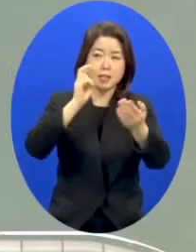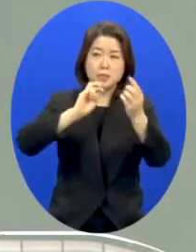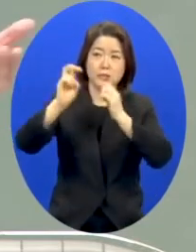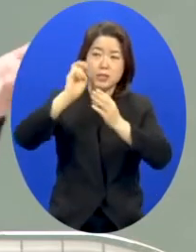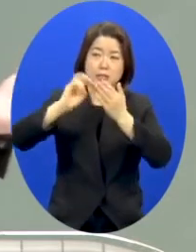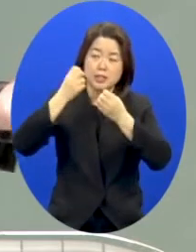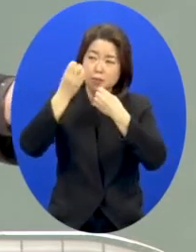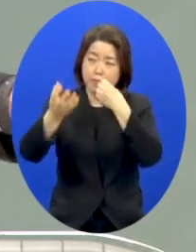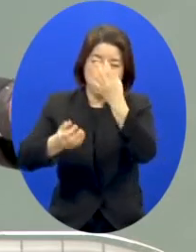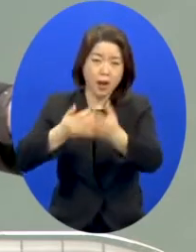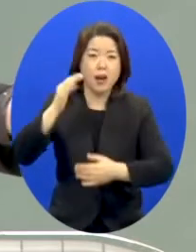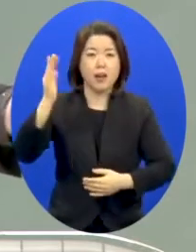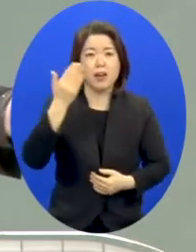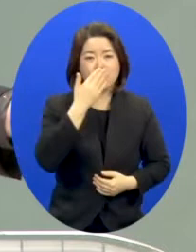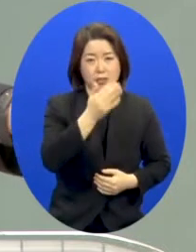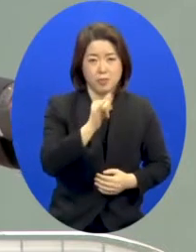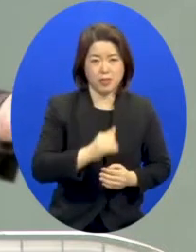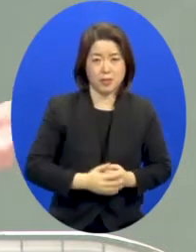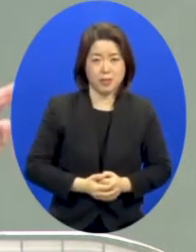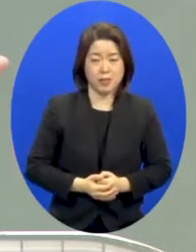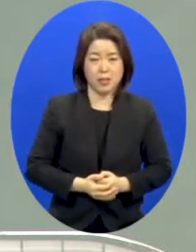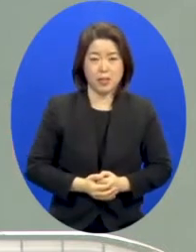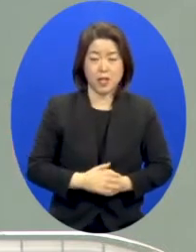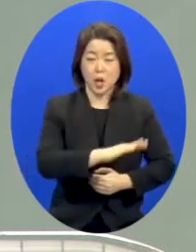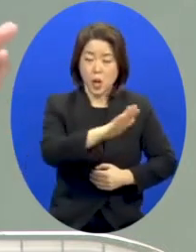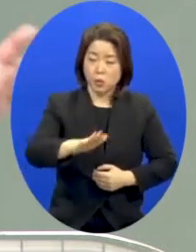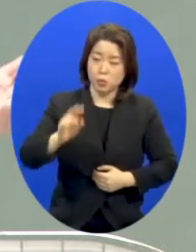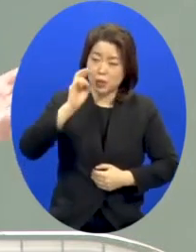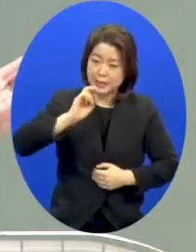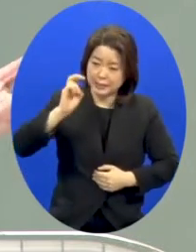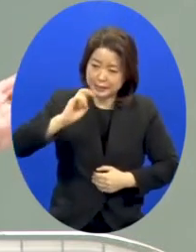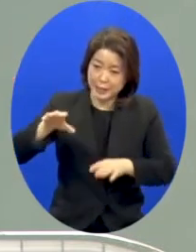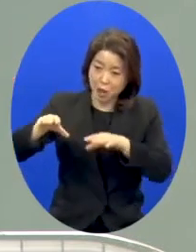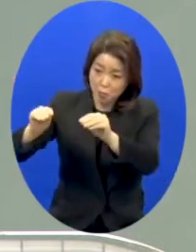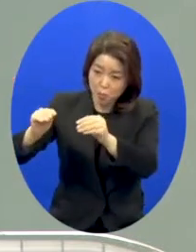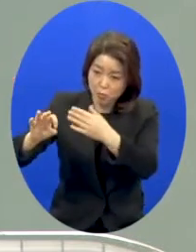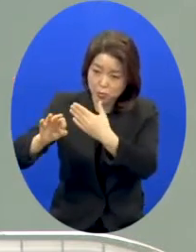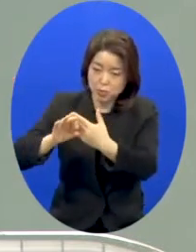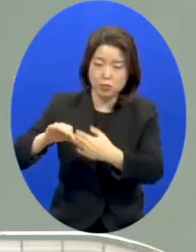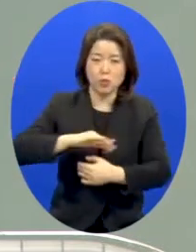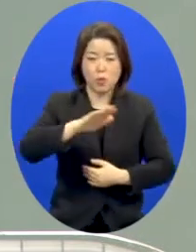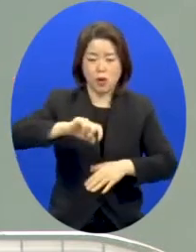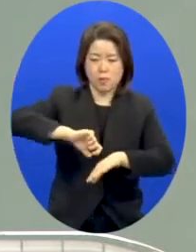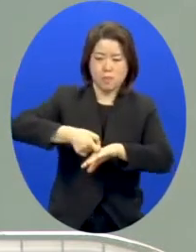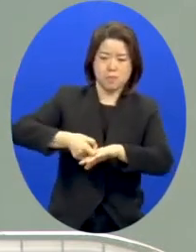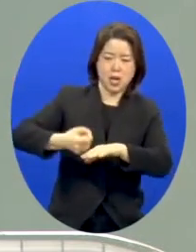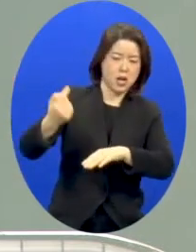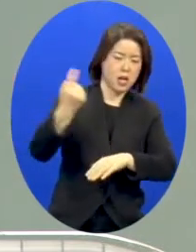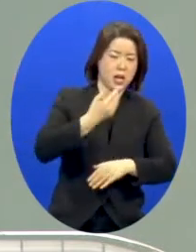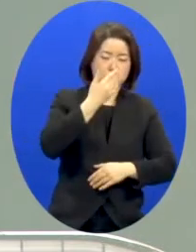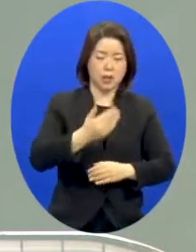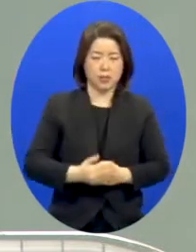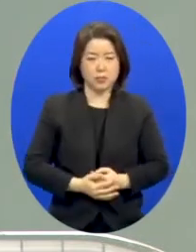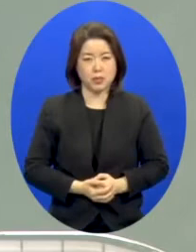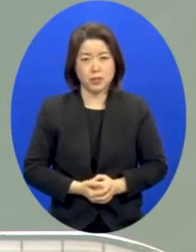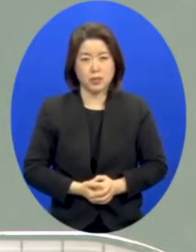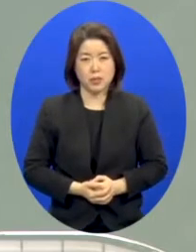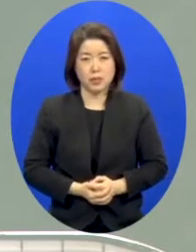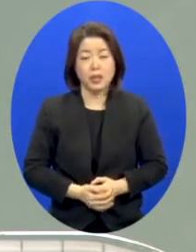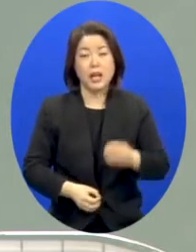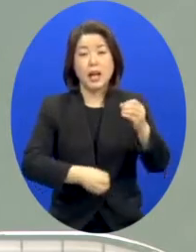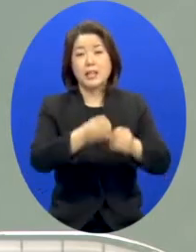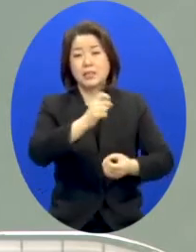만약에 우리에게 찬양이 그 진다면 이것은 우리에게 참으로 화가 될 것 입니다 시편 기자가